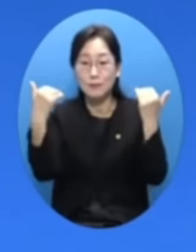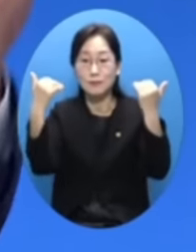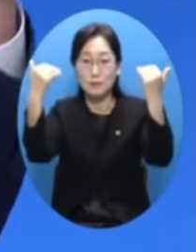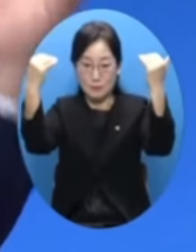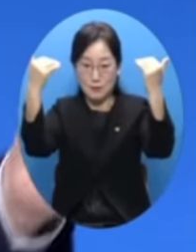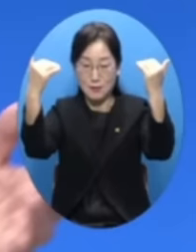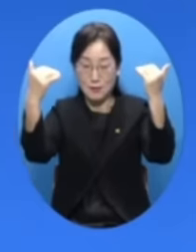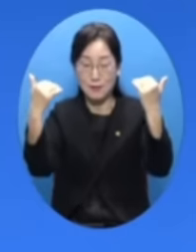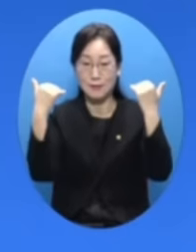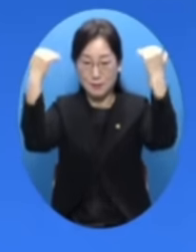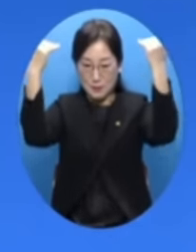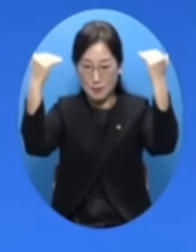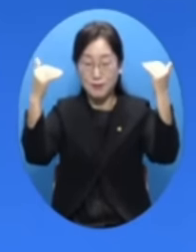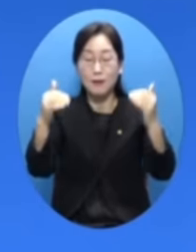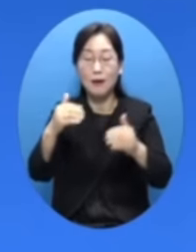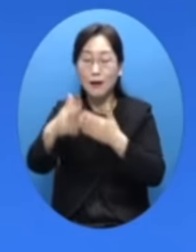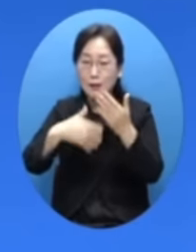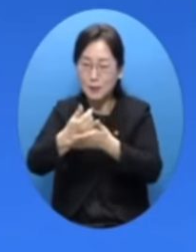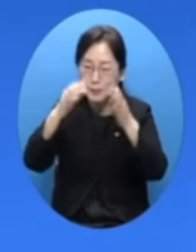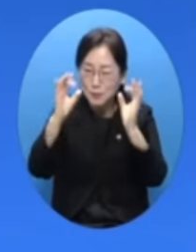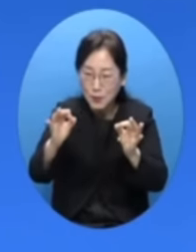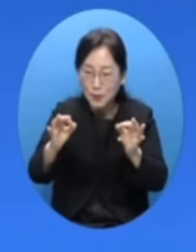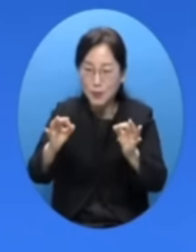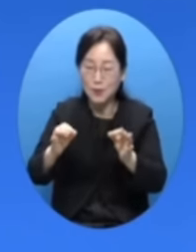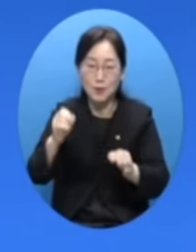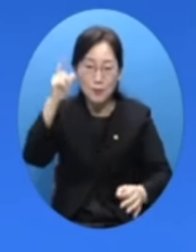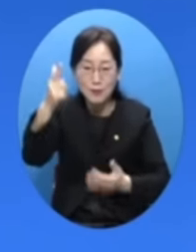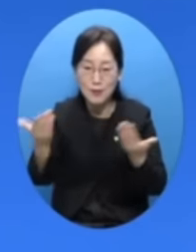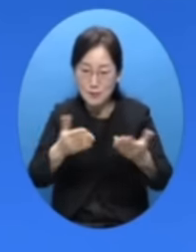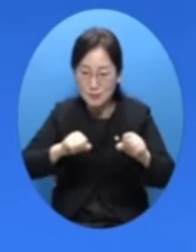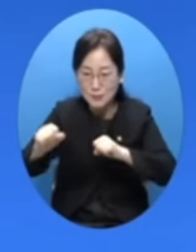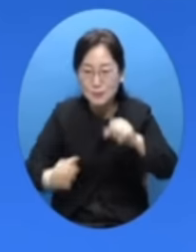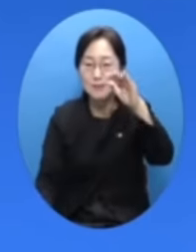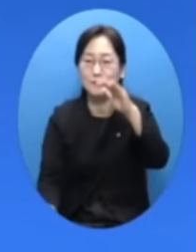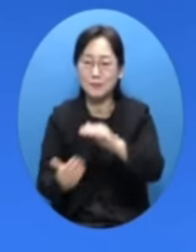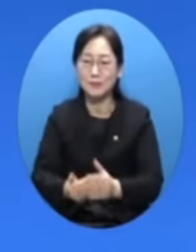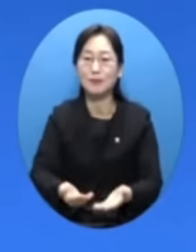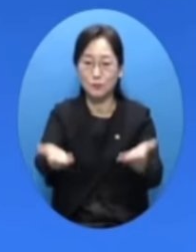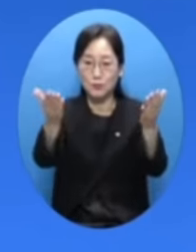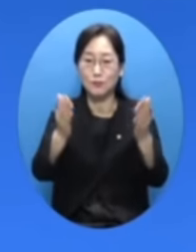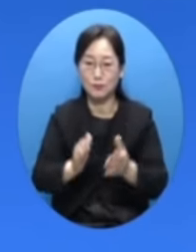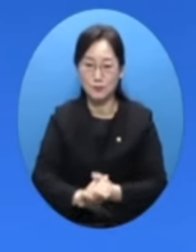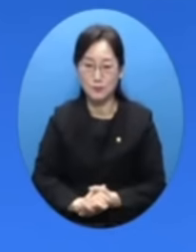자라서 성숙한 믿음이 될 때 하나님께서 우리를 통하여 위대한 역사를 이루시는 것입니다.